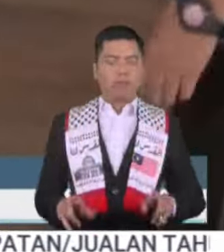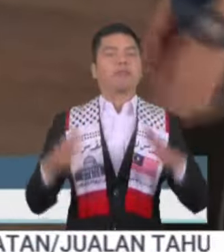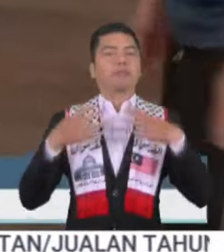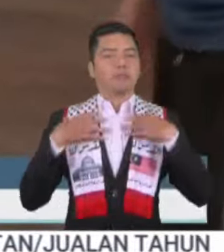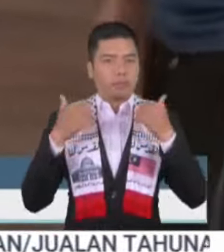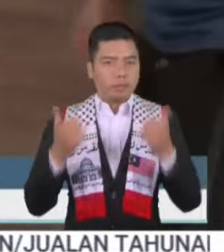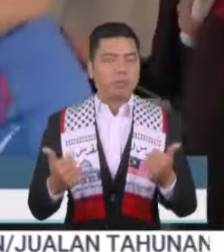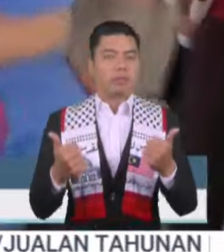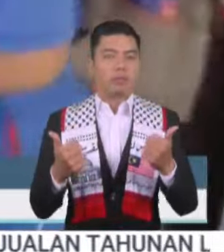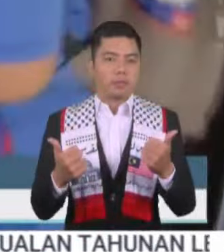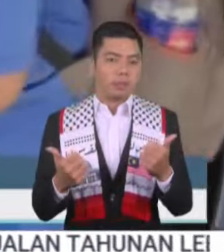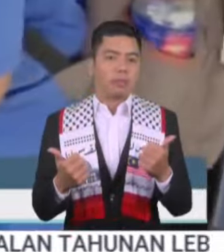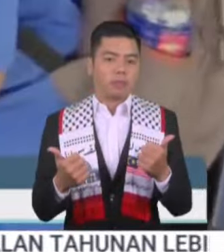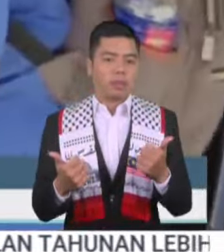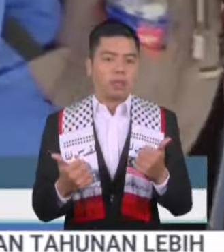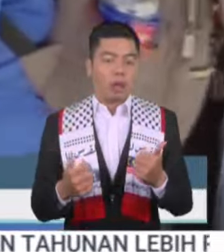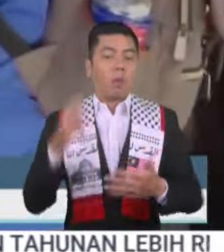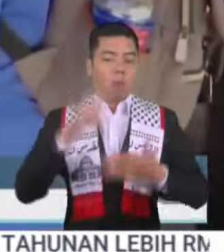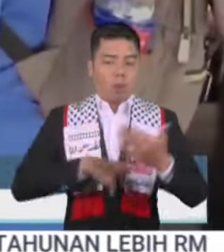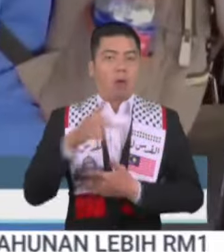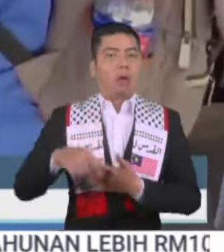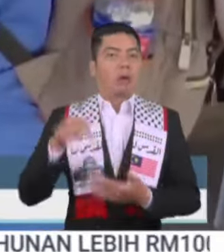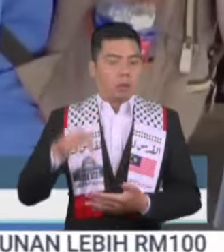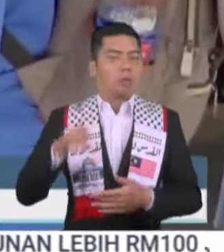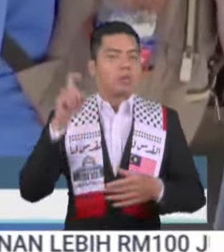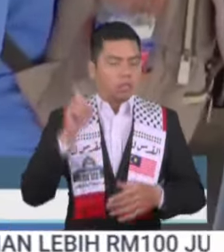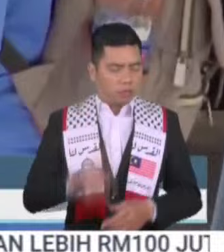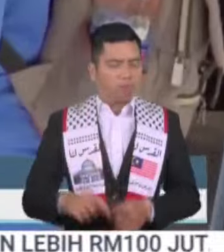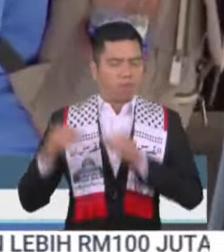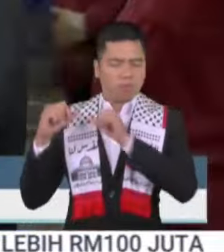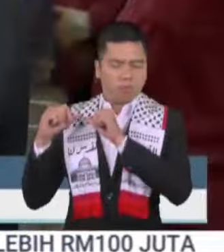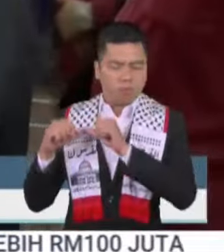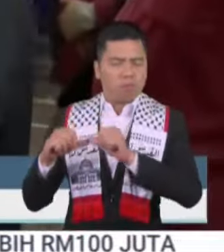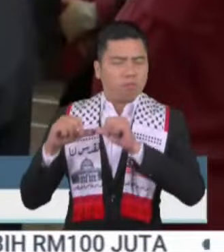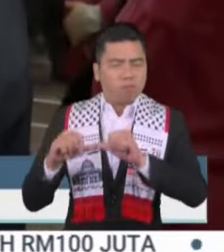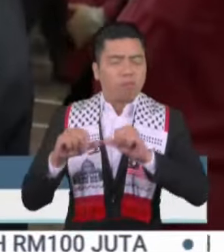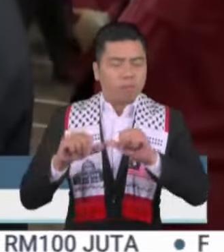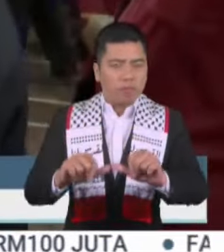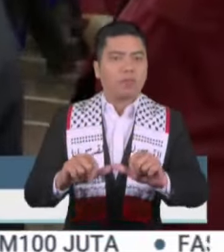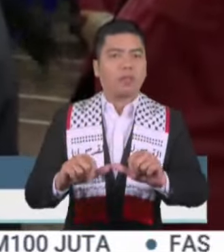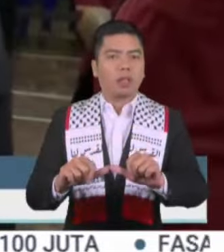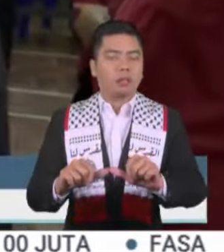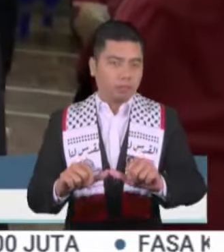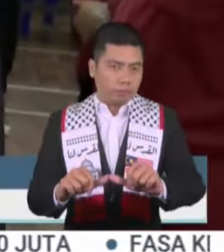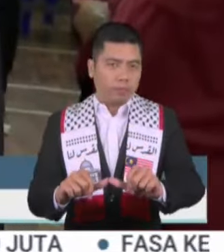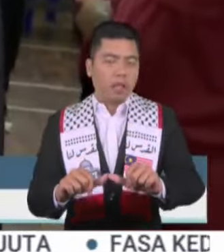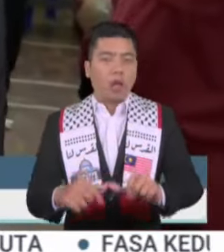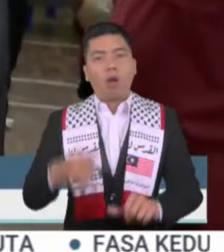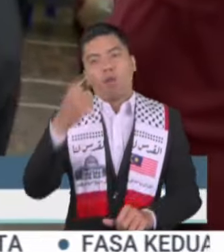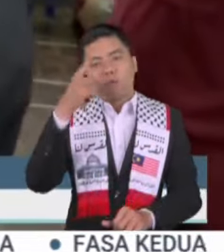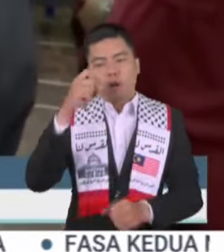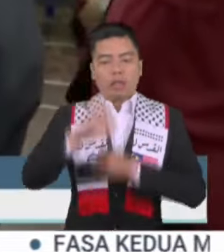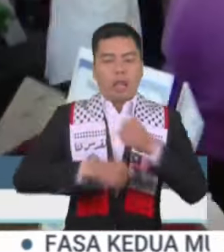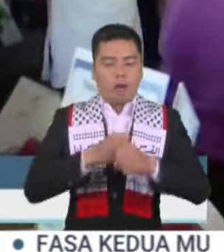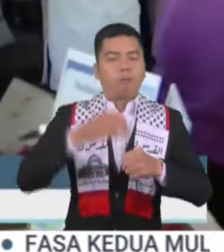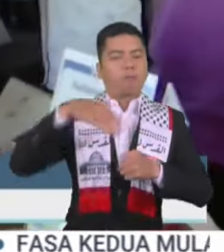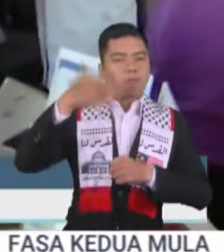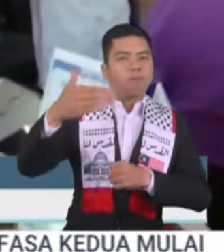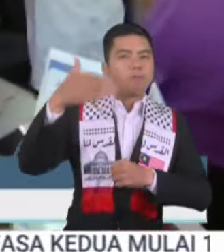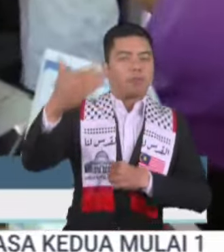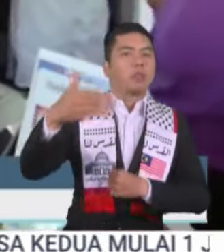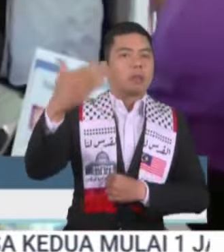sihat jadi program seperti ini kita ak teruskan teruskan kepada tahun-tahun yang akan